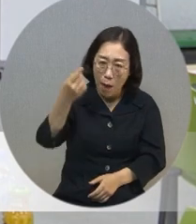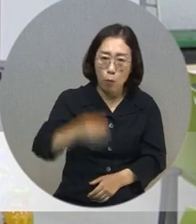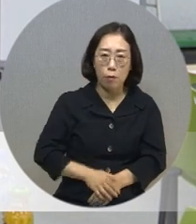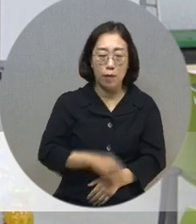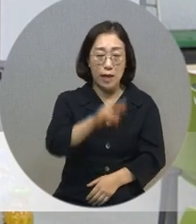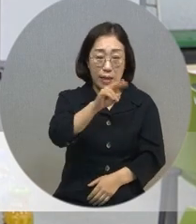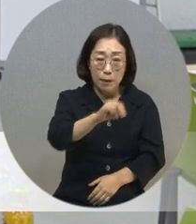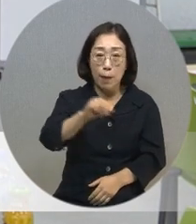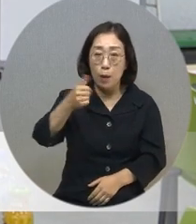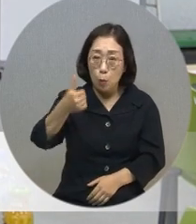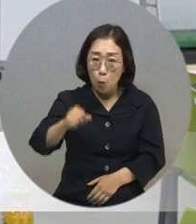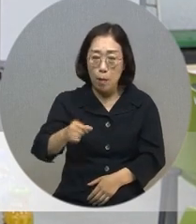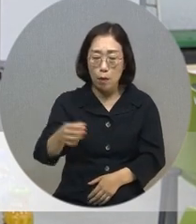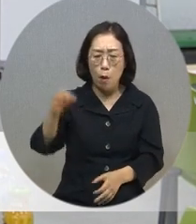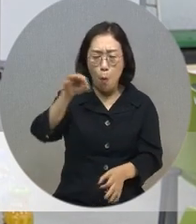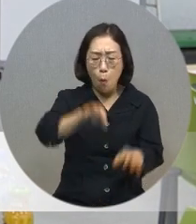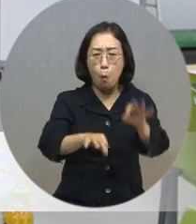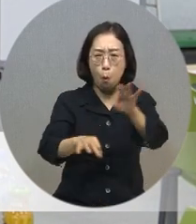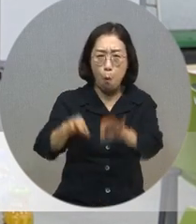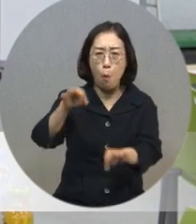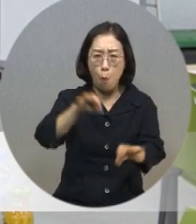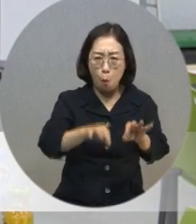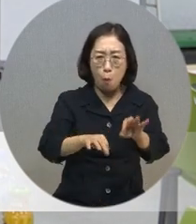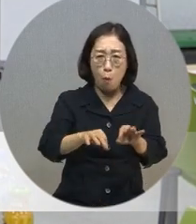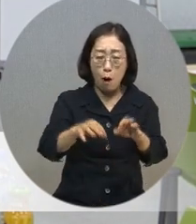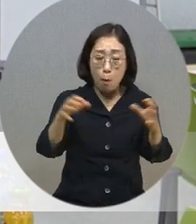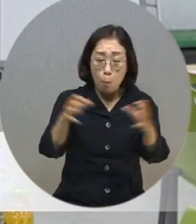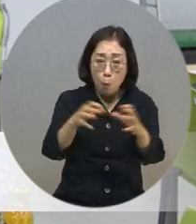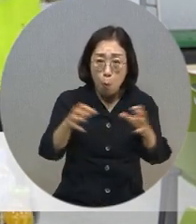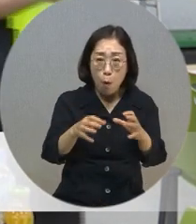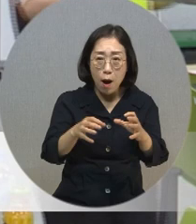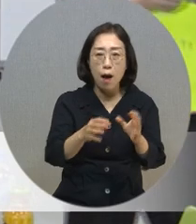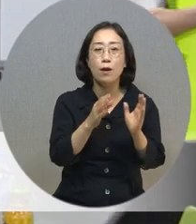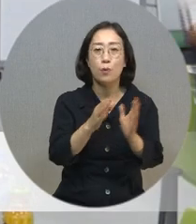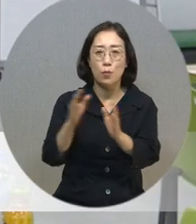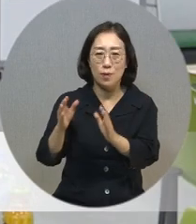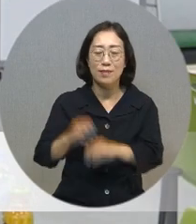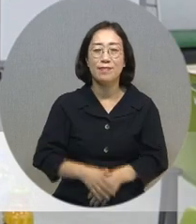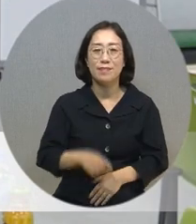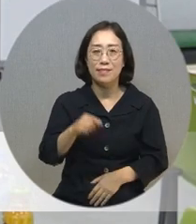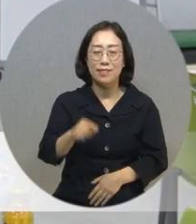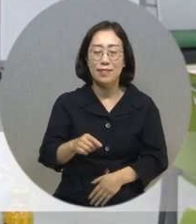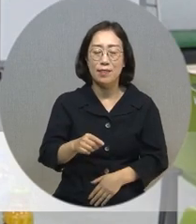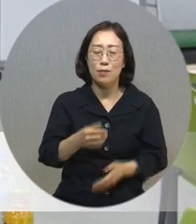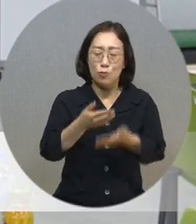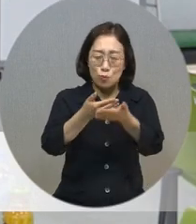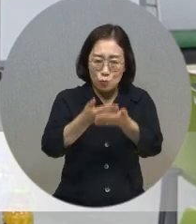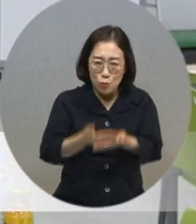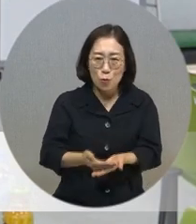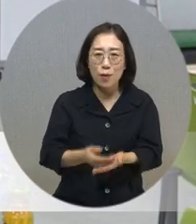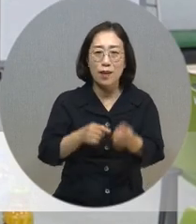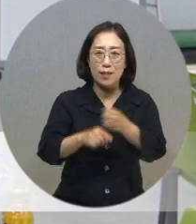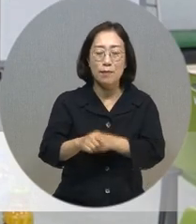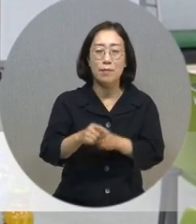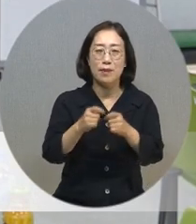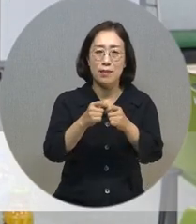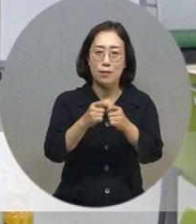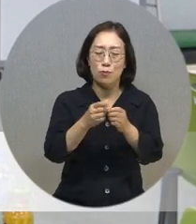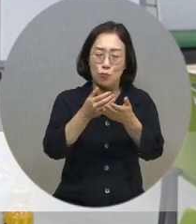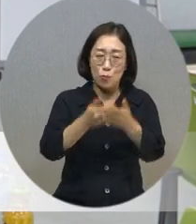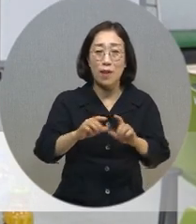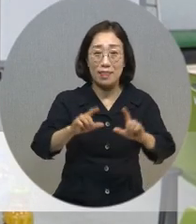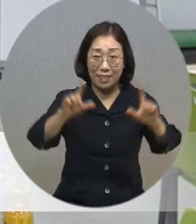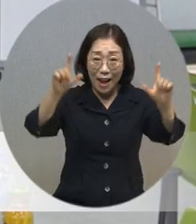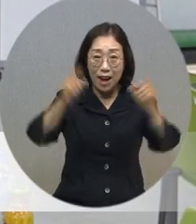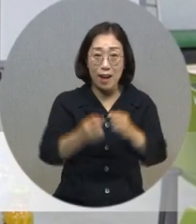2만 원 5만 원 해주신 후원금으로 마련된 자리이기 때문에 아마 더 뜻깊은 자리가 아닐까 생각을 하고요